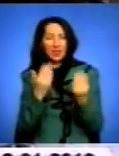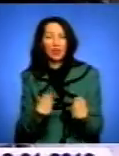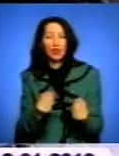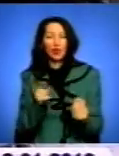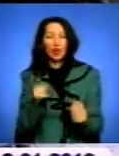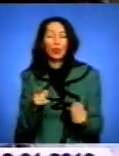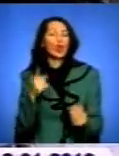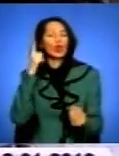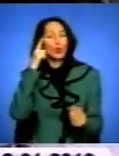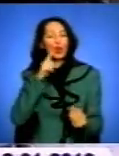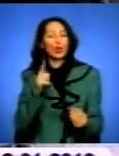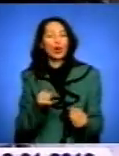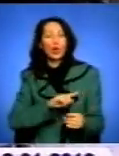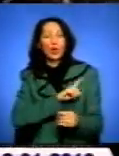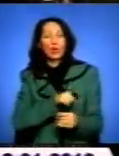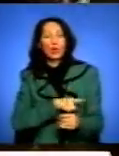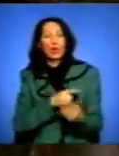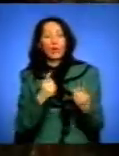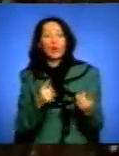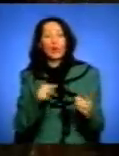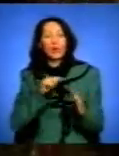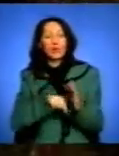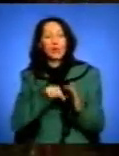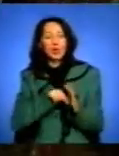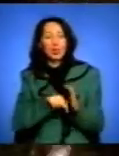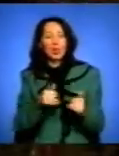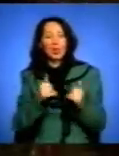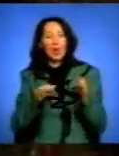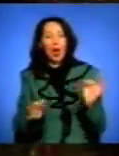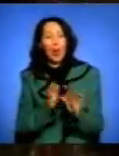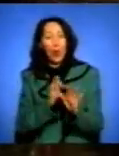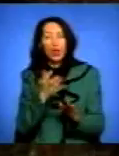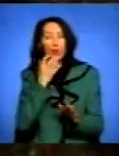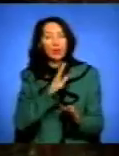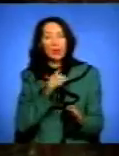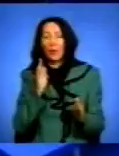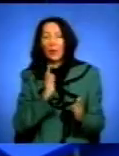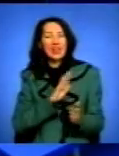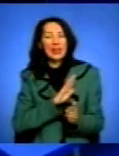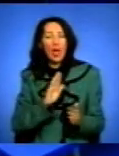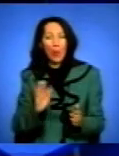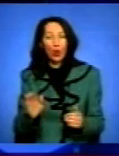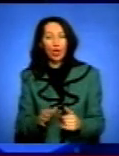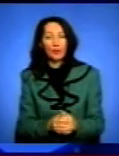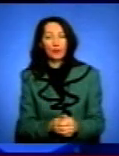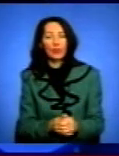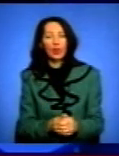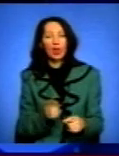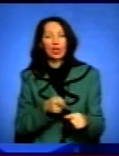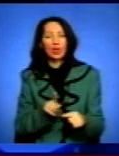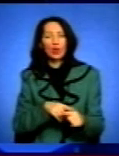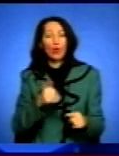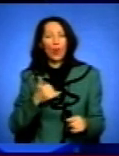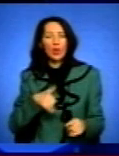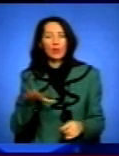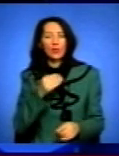я думаю, що суттєво великого значення для погоди загалом воно мати не буде. На цьому у мене